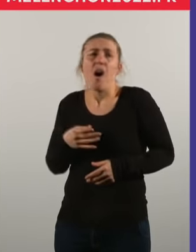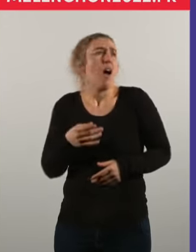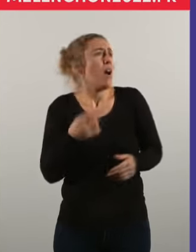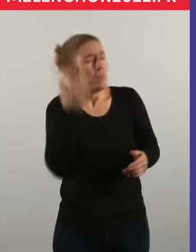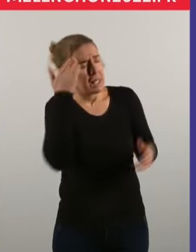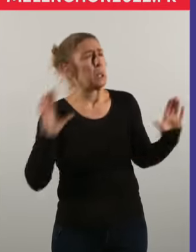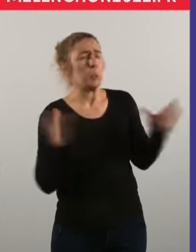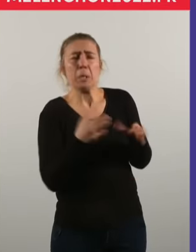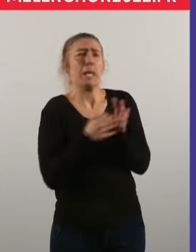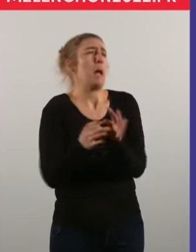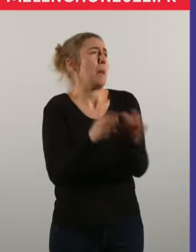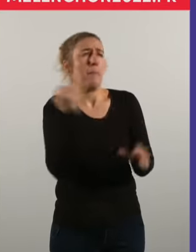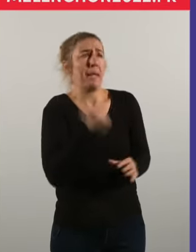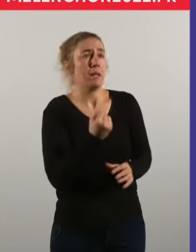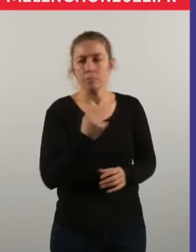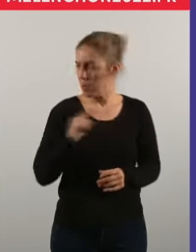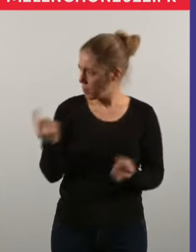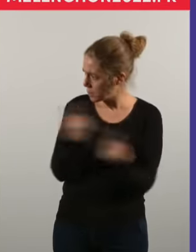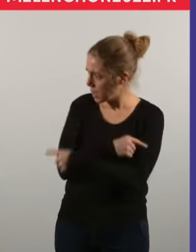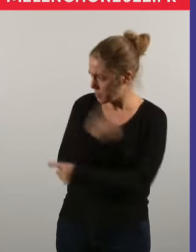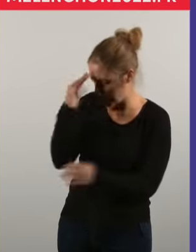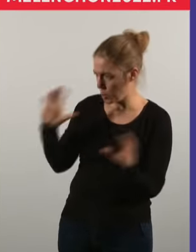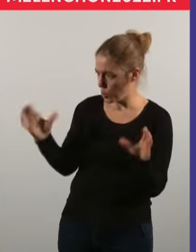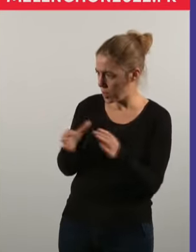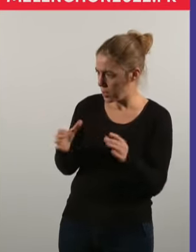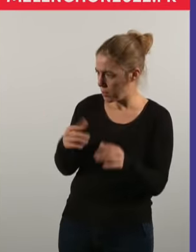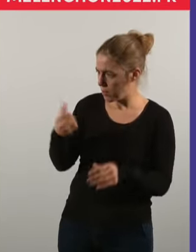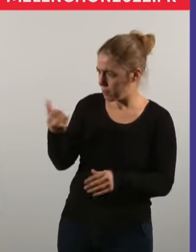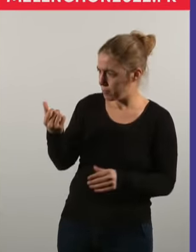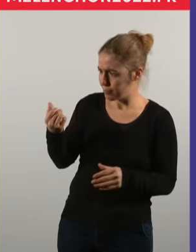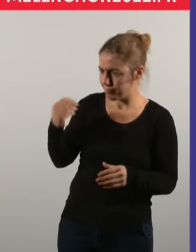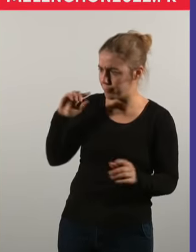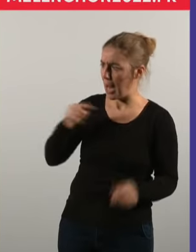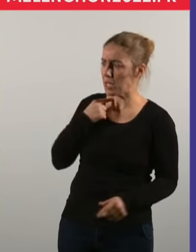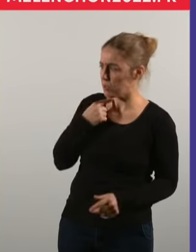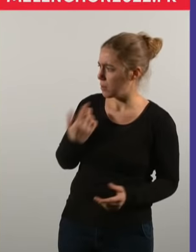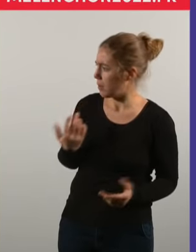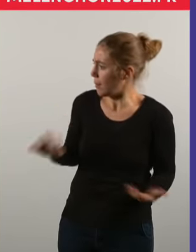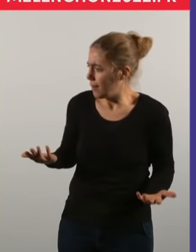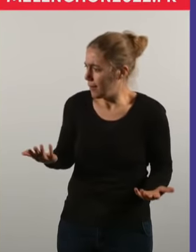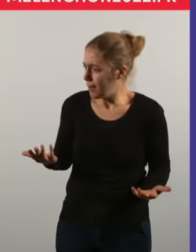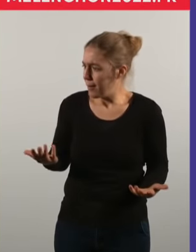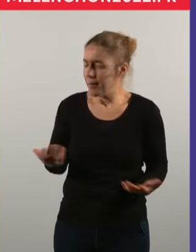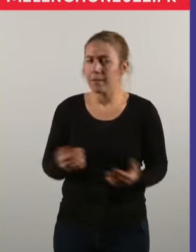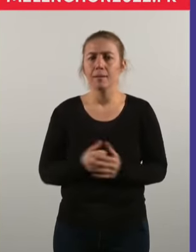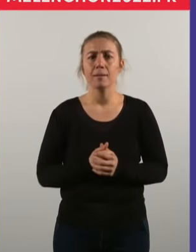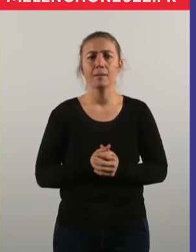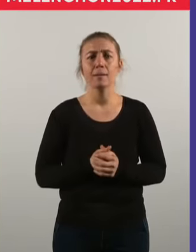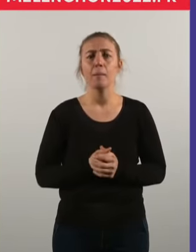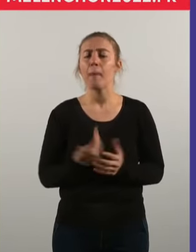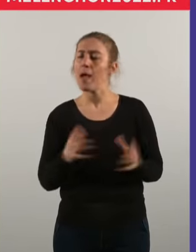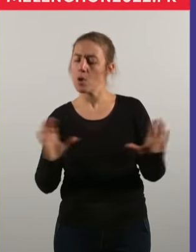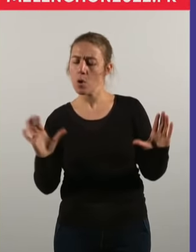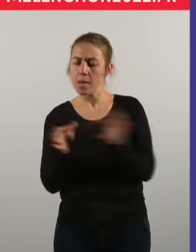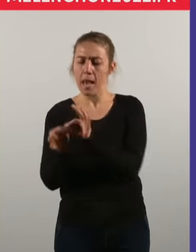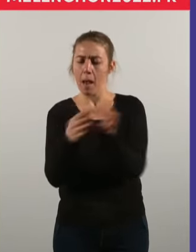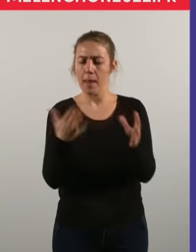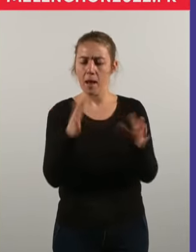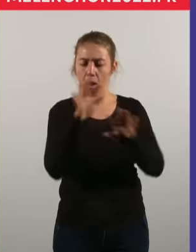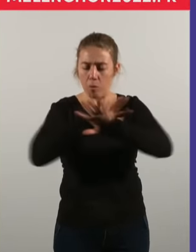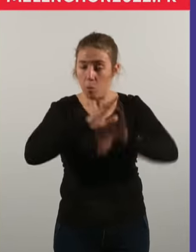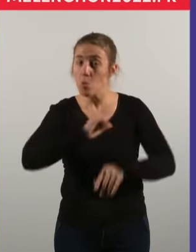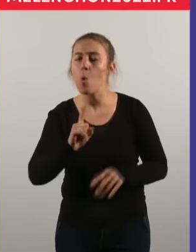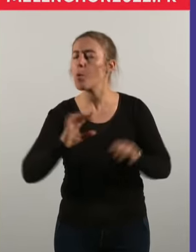unis. Pardon, c'est si nous sommes unis que tout est perdu. Comment je fais, moi, pour faire l'union qui ne soit pas la confusion?